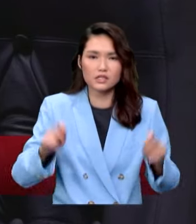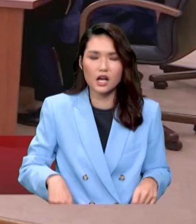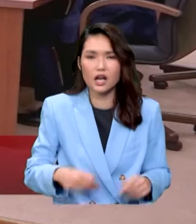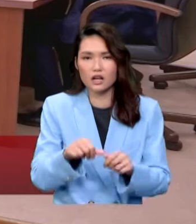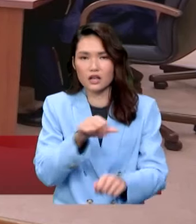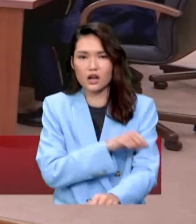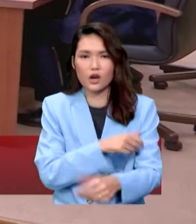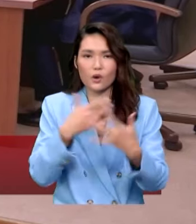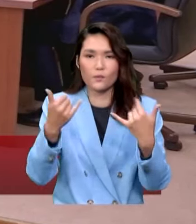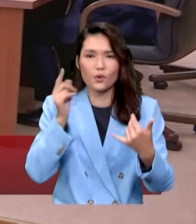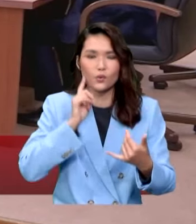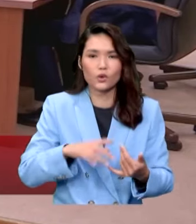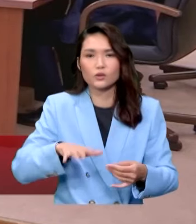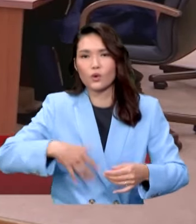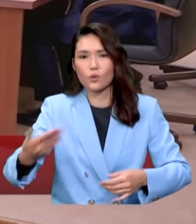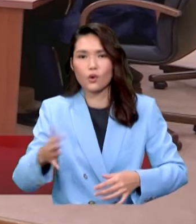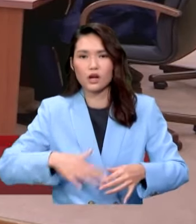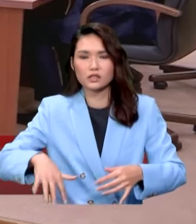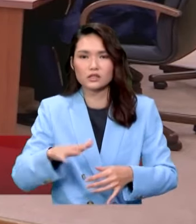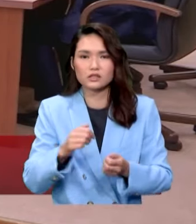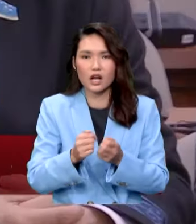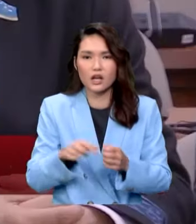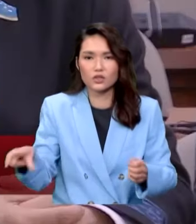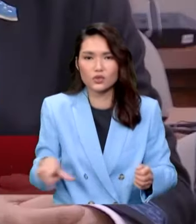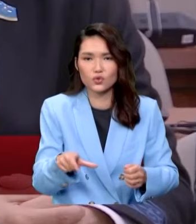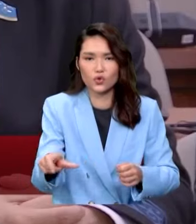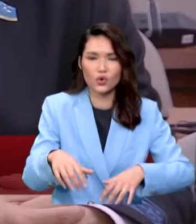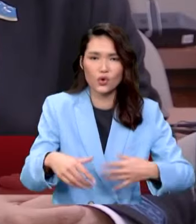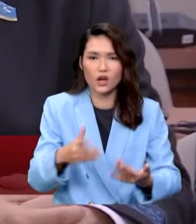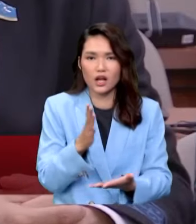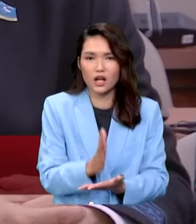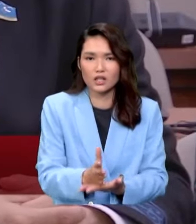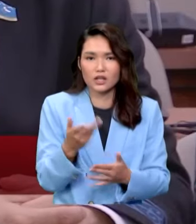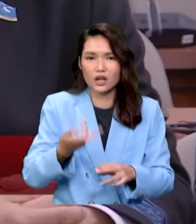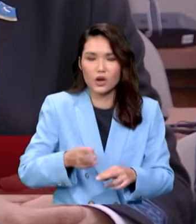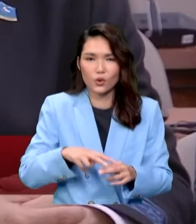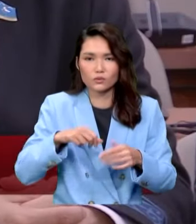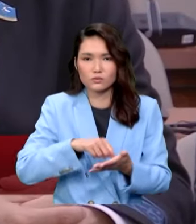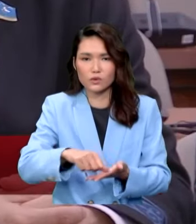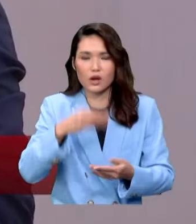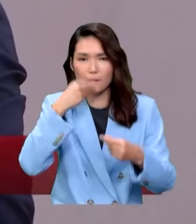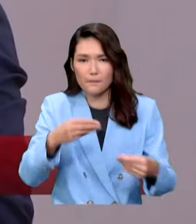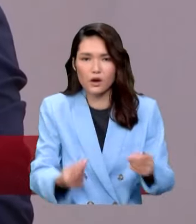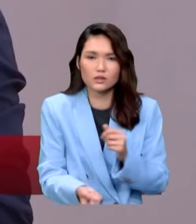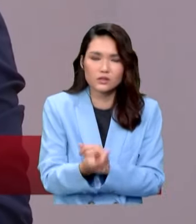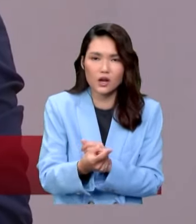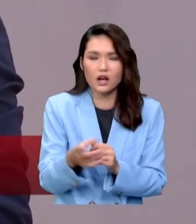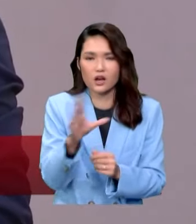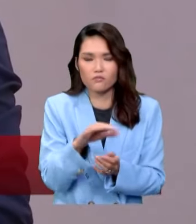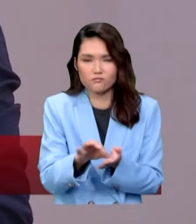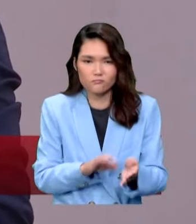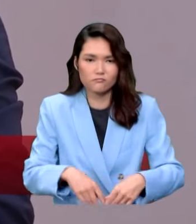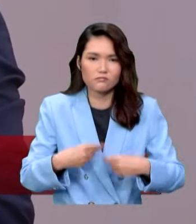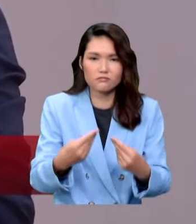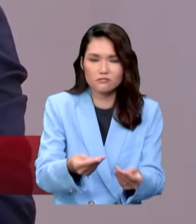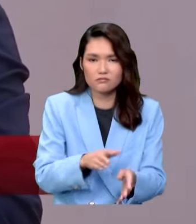сол жағы Сүйінбай даңғылы, ал оң жағында Алматы-Қапшағай тас жолы бар. Базада 15 мың адамға арналған төсек орын болады. Қажеттілік туындаса 50 мың адамға дейін зият, деді